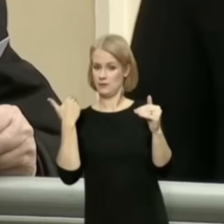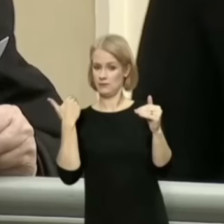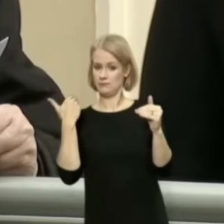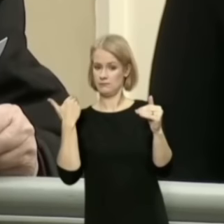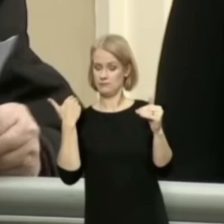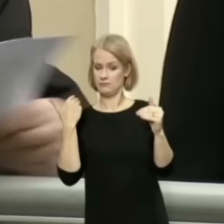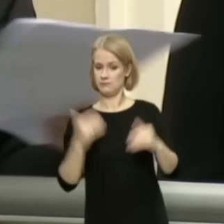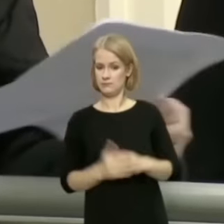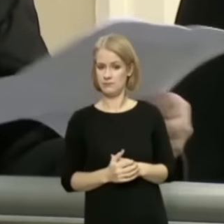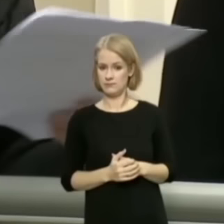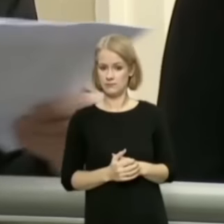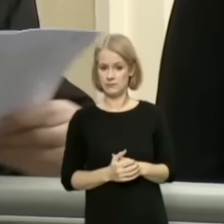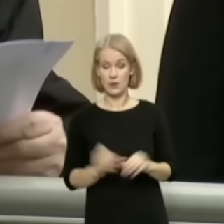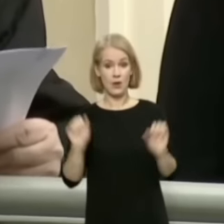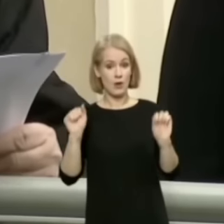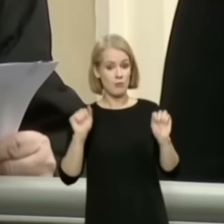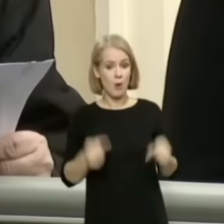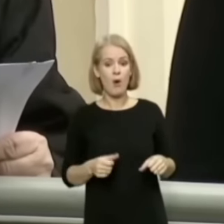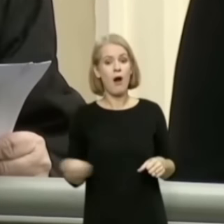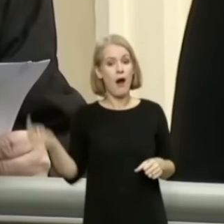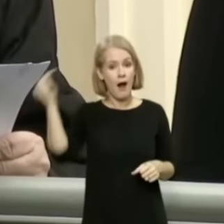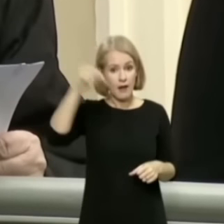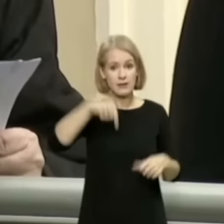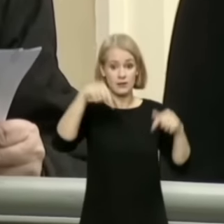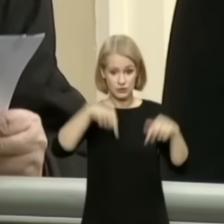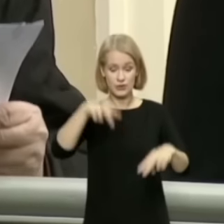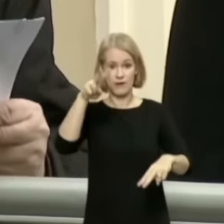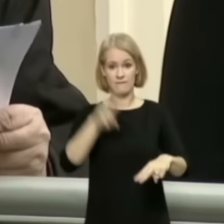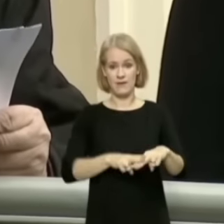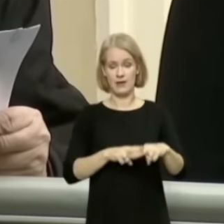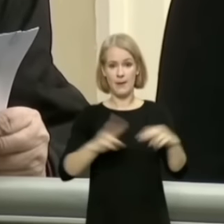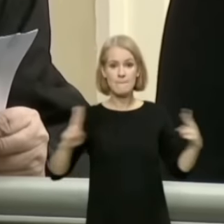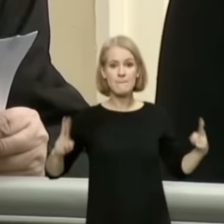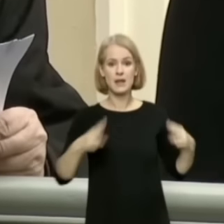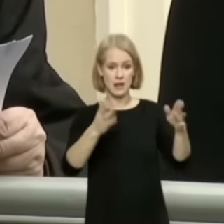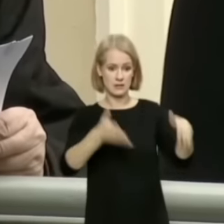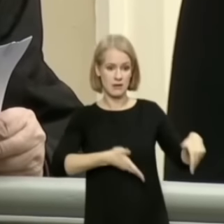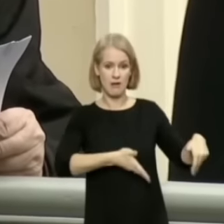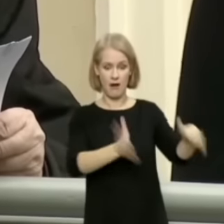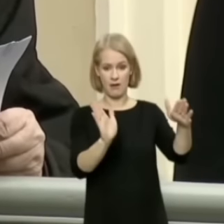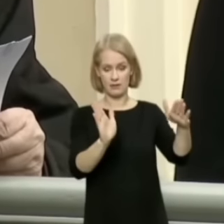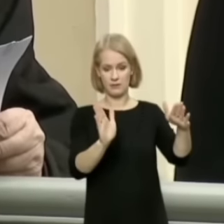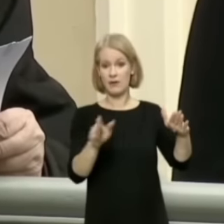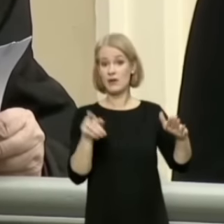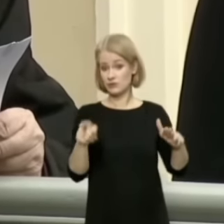Ateikit nors į Pilies gatvę. Čia visiems yra vietos.